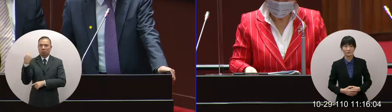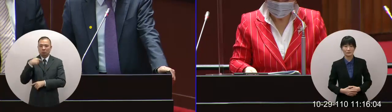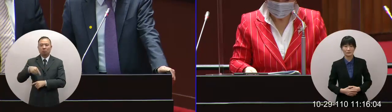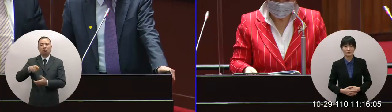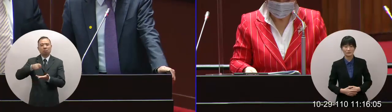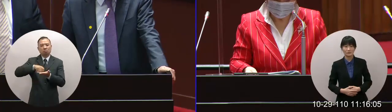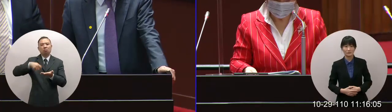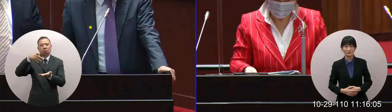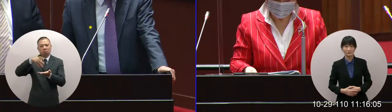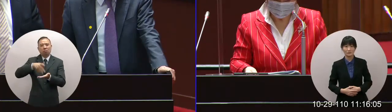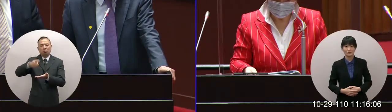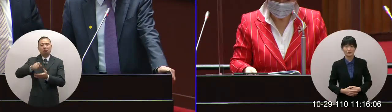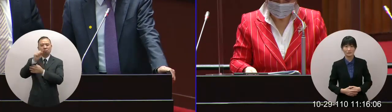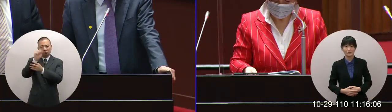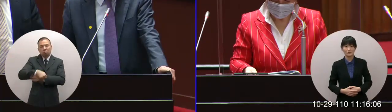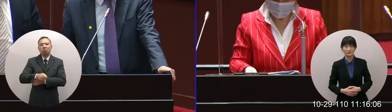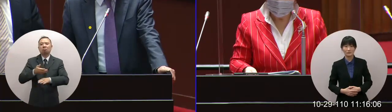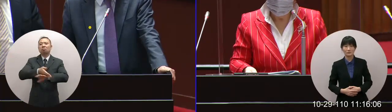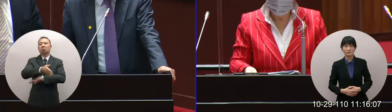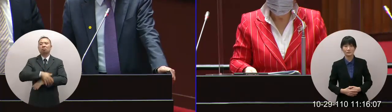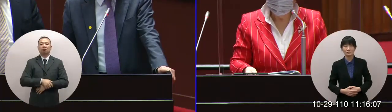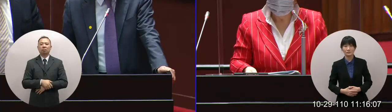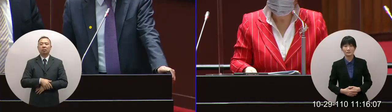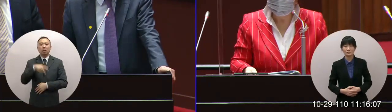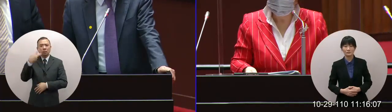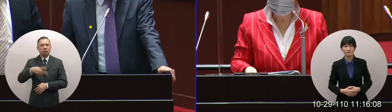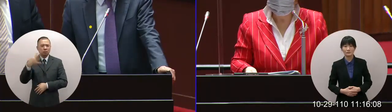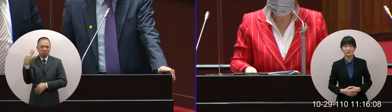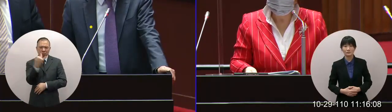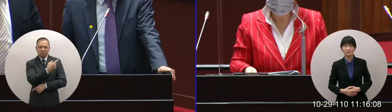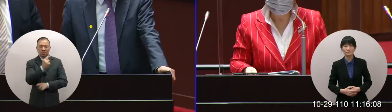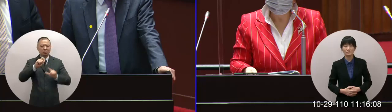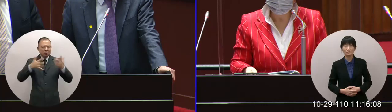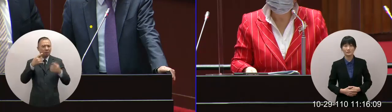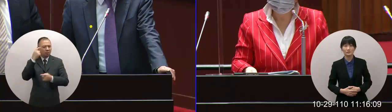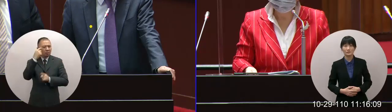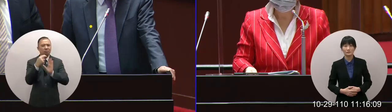里面当然就讲还有几个概念要把它弄清楚了哈，